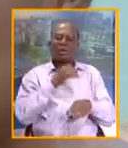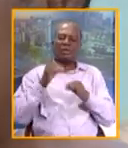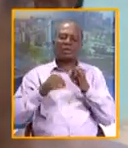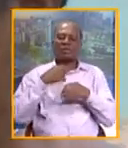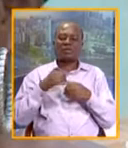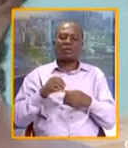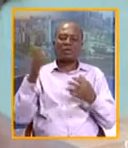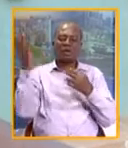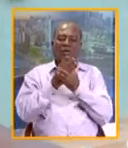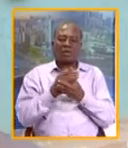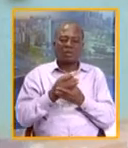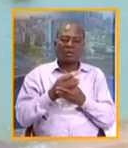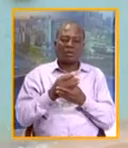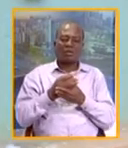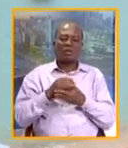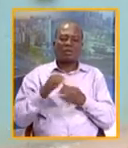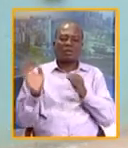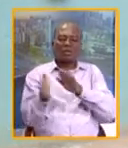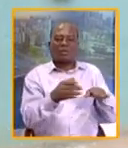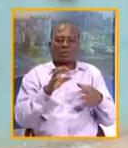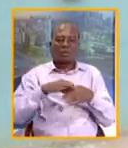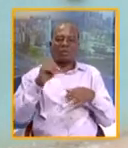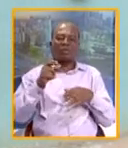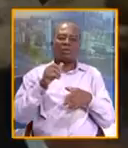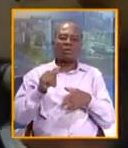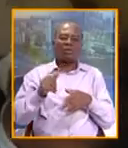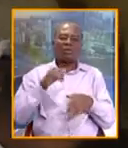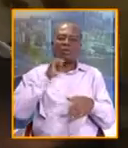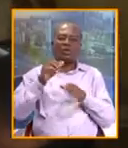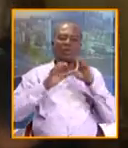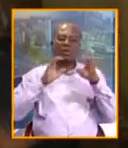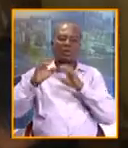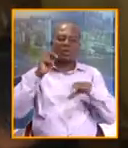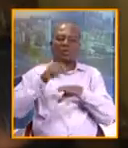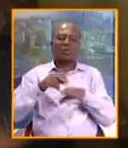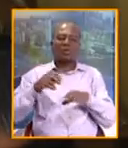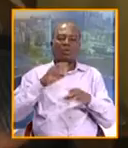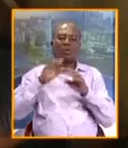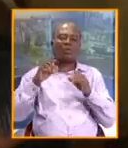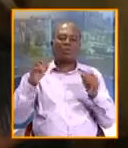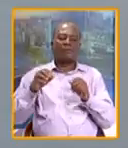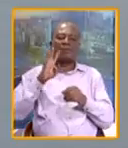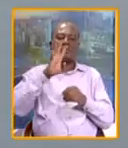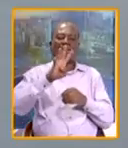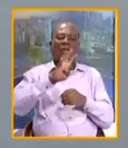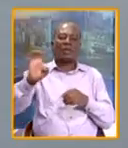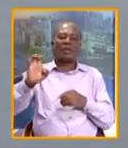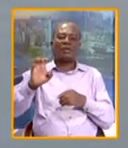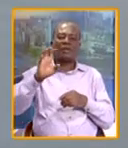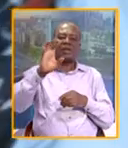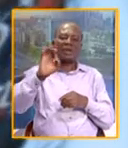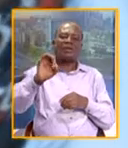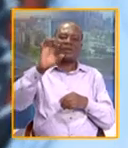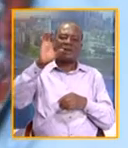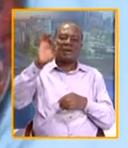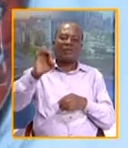la compromettre qui sait des balades et ça pas de communication comme n'est pas récent 499 candidats dont